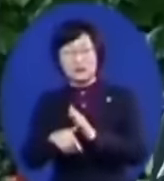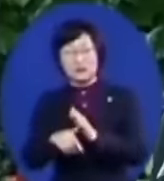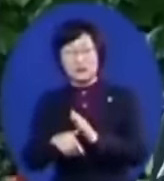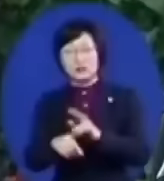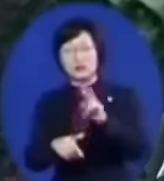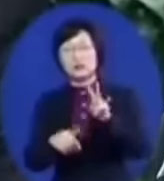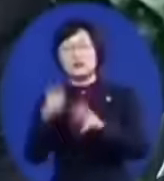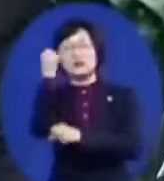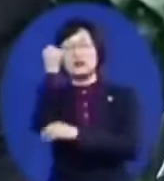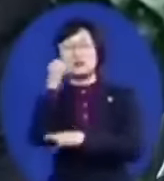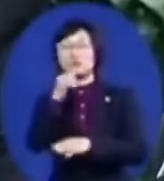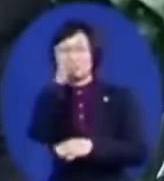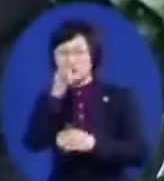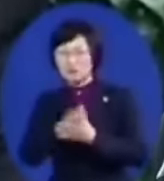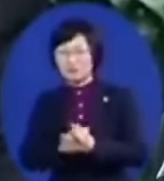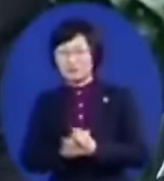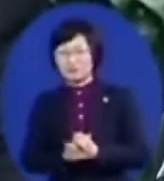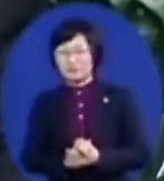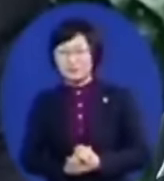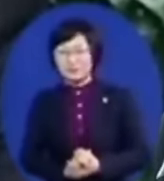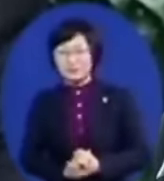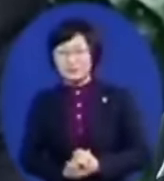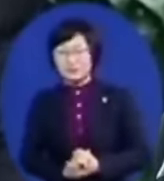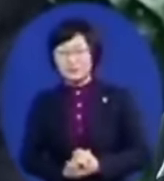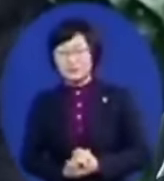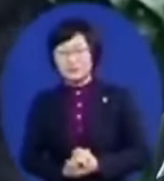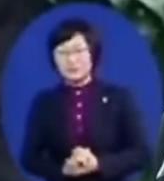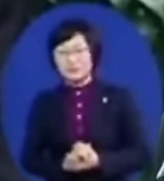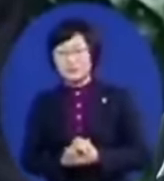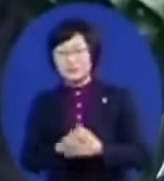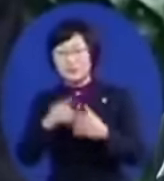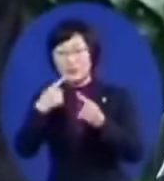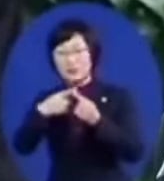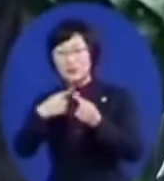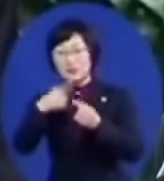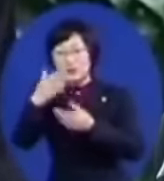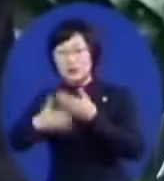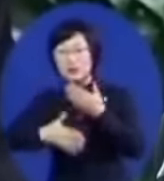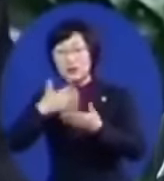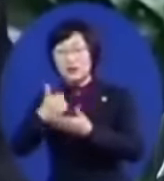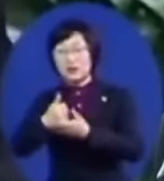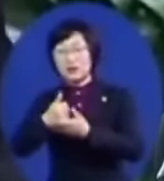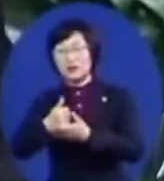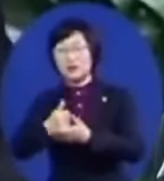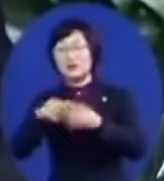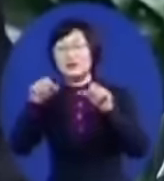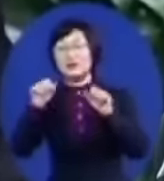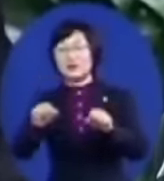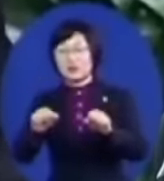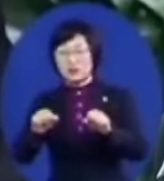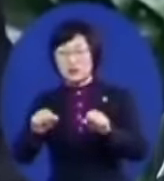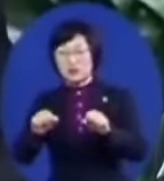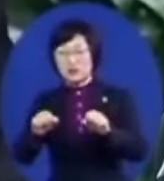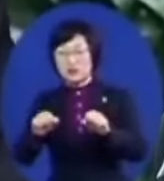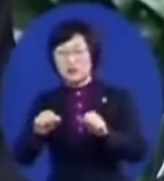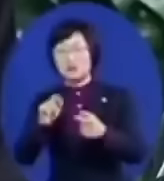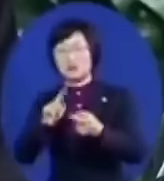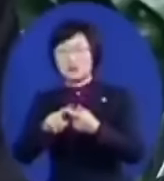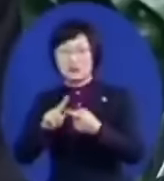가지 기본이 있습니다. 그 첫째는 하나님이 살아계신다는 것이 첫째 신앙